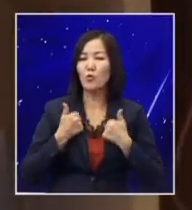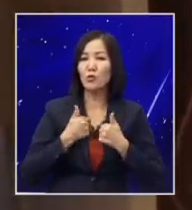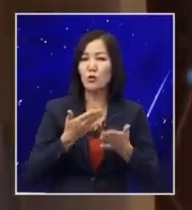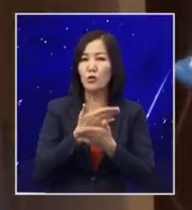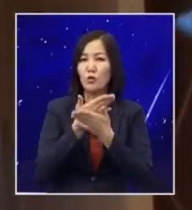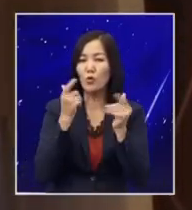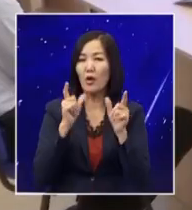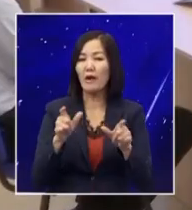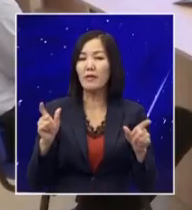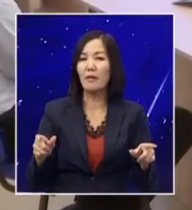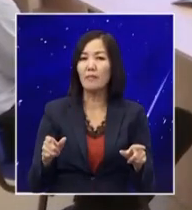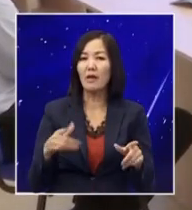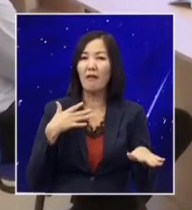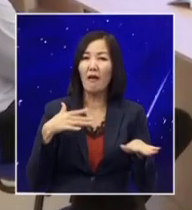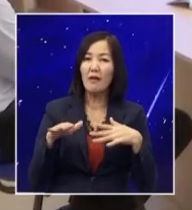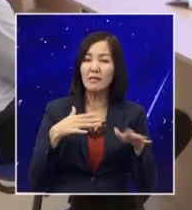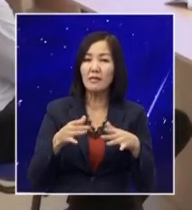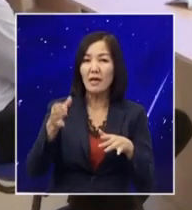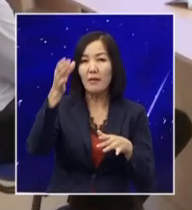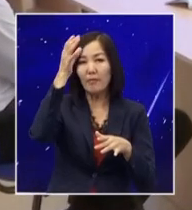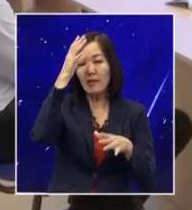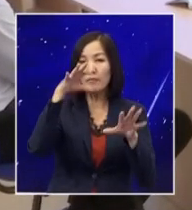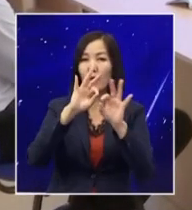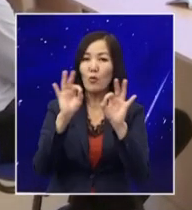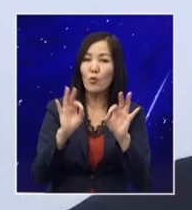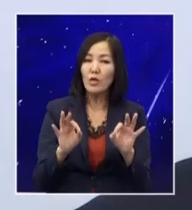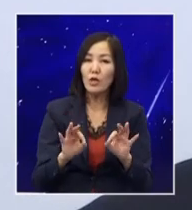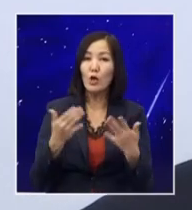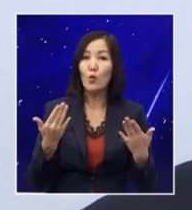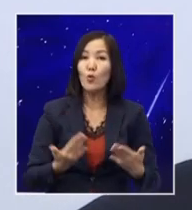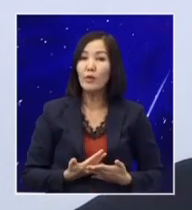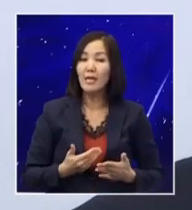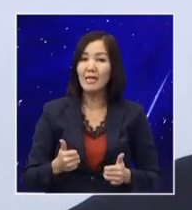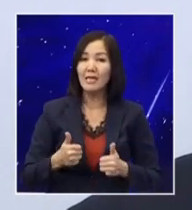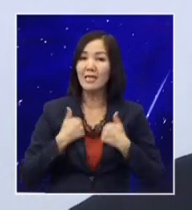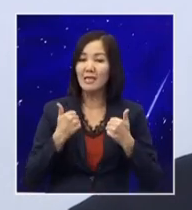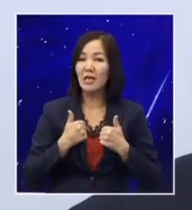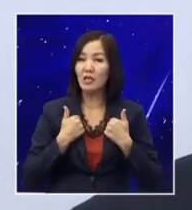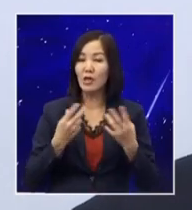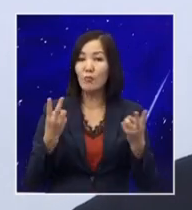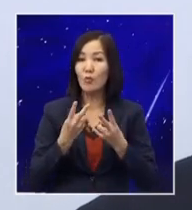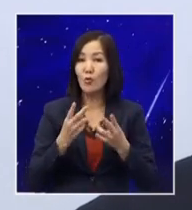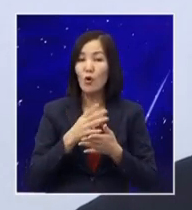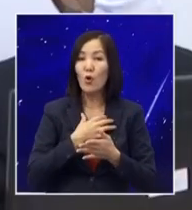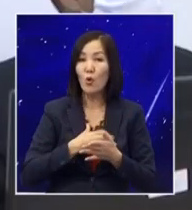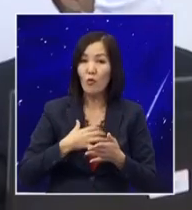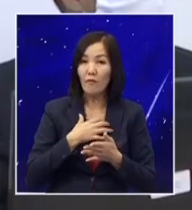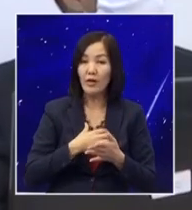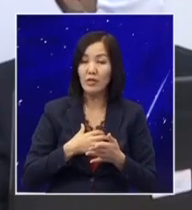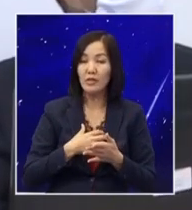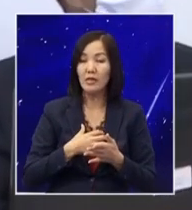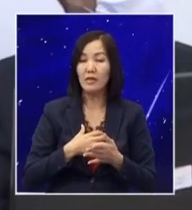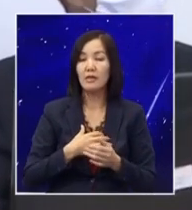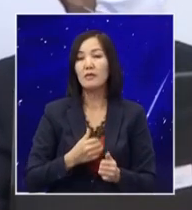жатқызады. Сондықтан да болар, алдымен білімге, өнерге, жалпы өмірге деген ынта жігерін оятады. Шәкірттеріне қалаулы